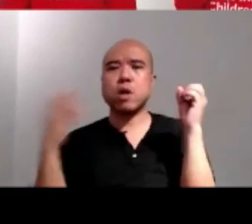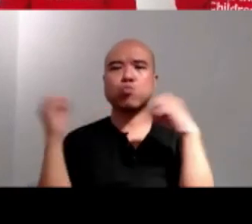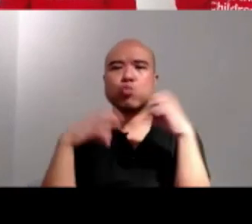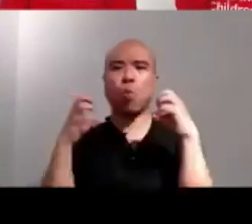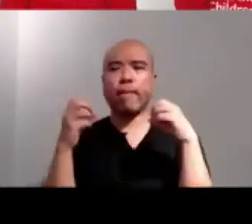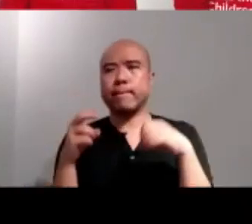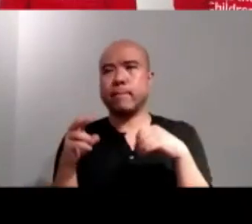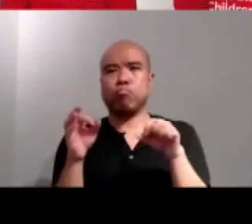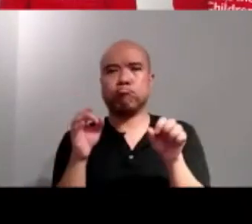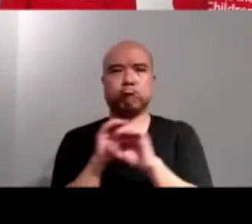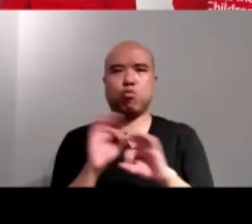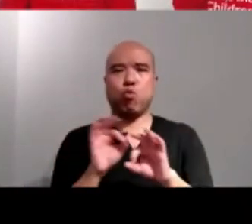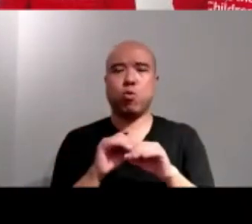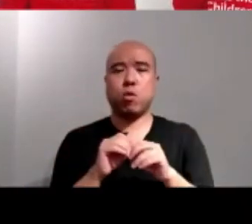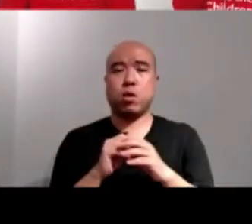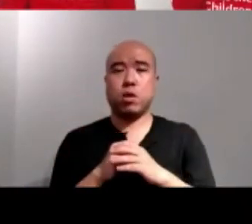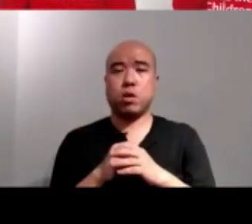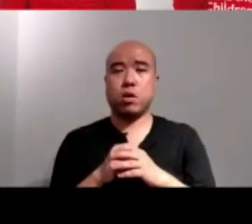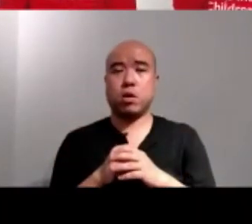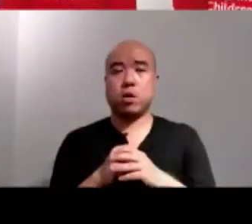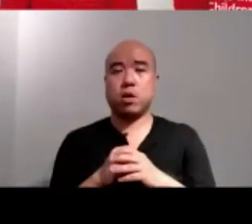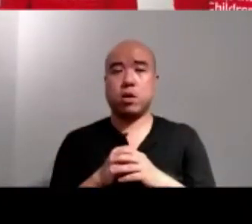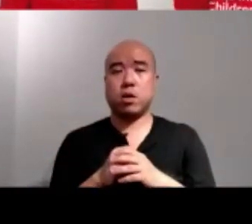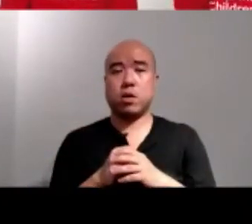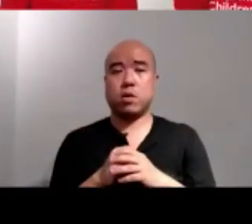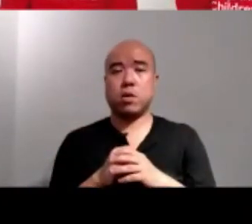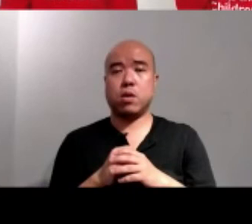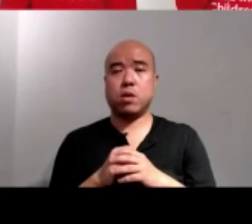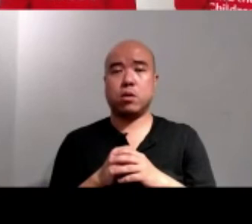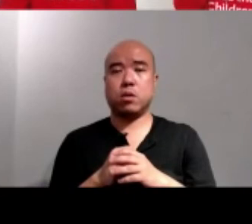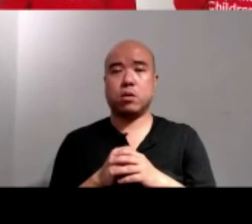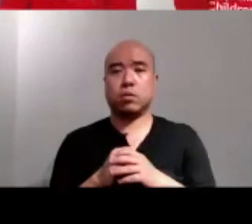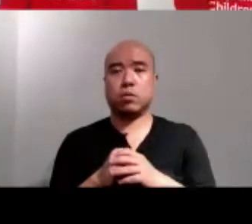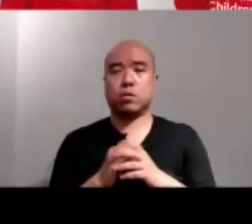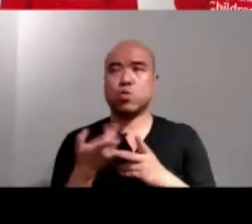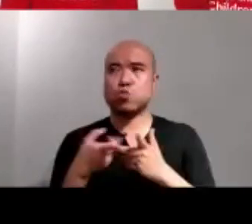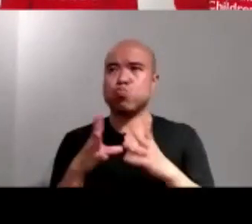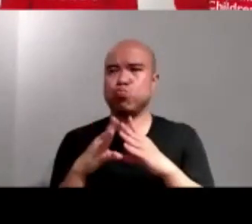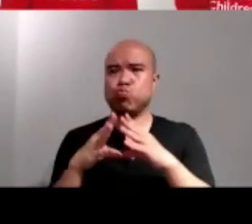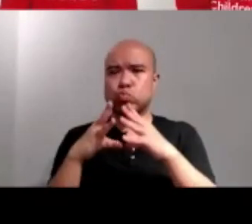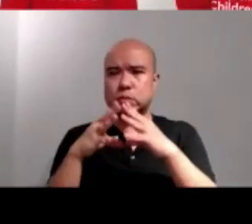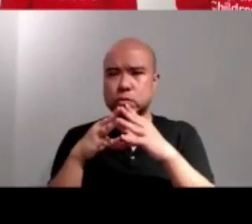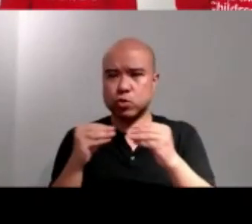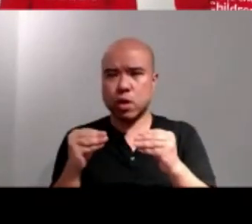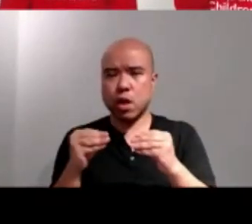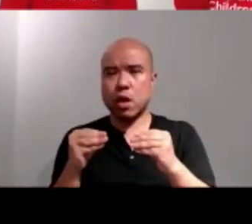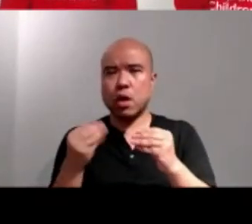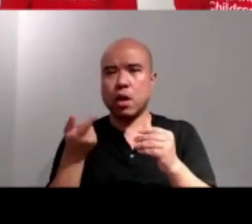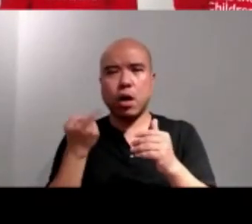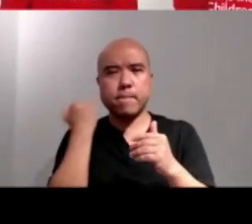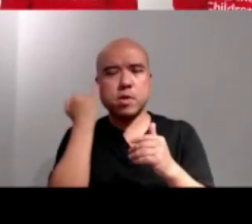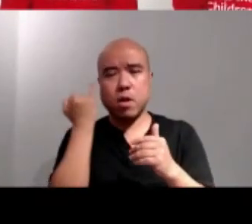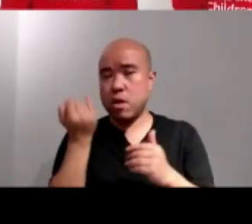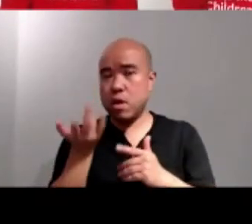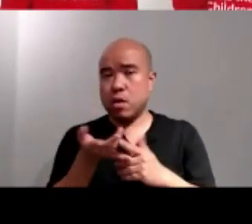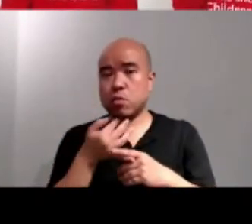用了一個攻擊性的語言或者一些行為 去處理的。因為這樣呢，我們更加希望讓同學仔去